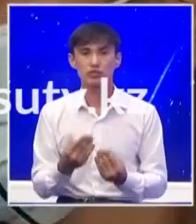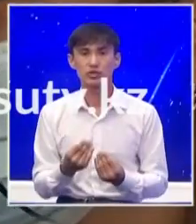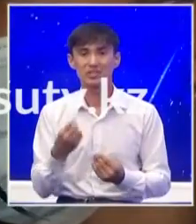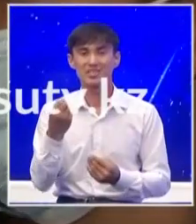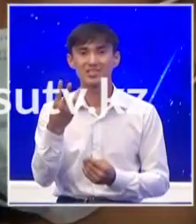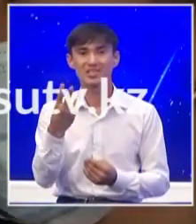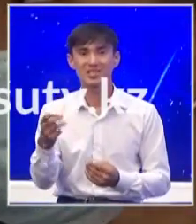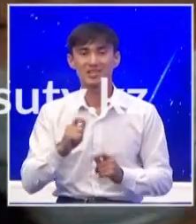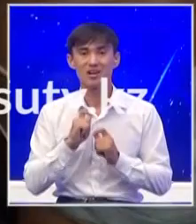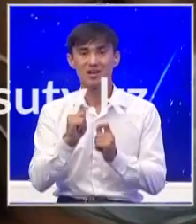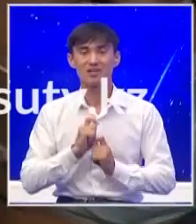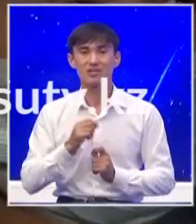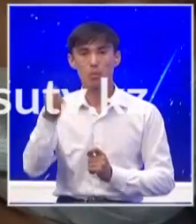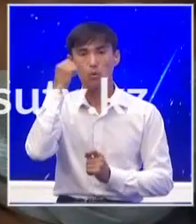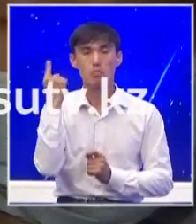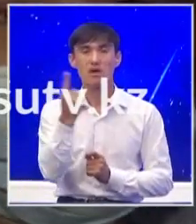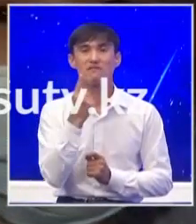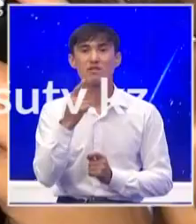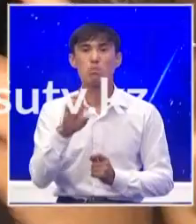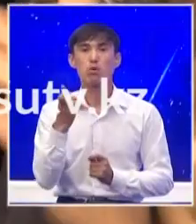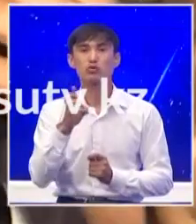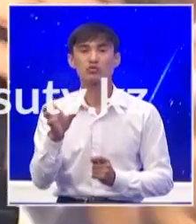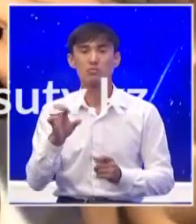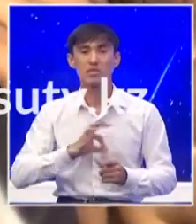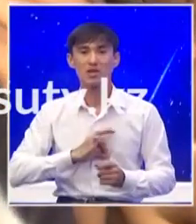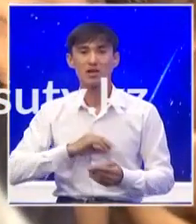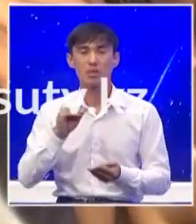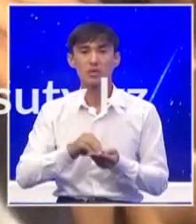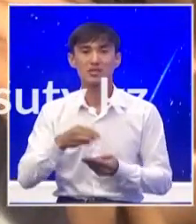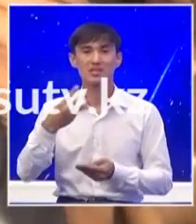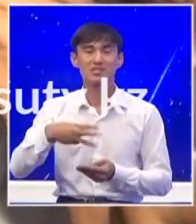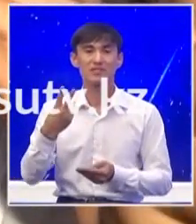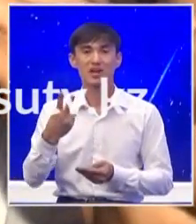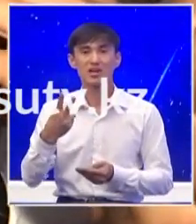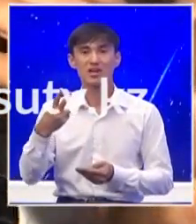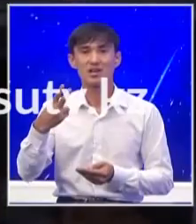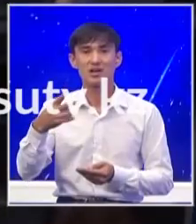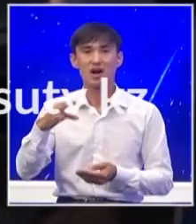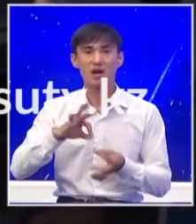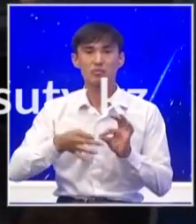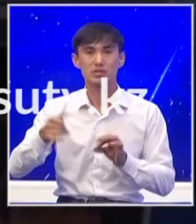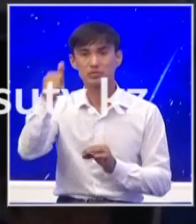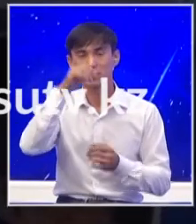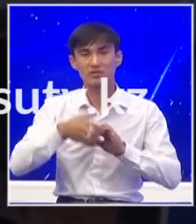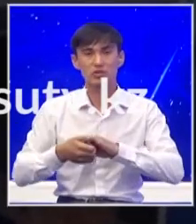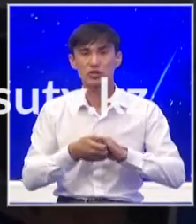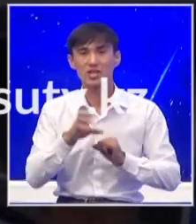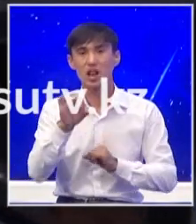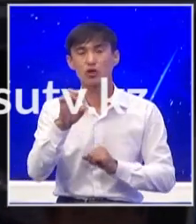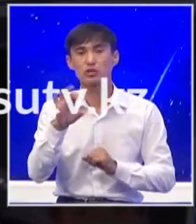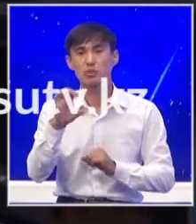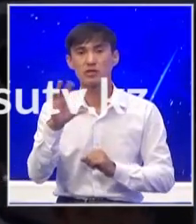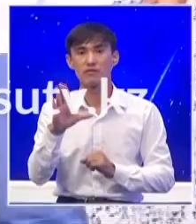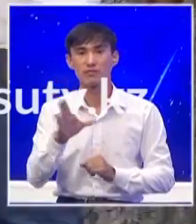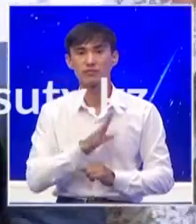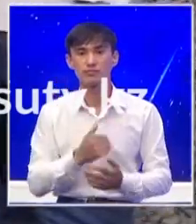3 награды. Напомним, первую бронзовую медаль в копилку команды на 32-х Олимпийских играх принес дзюдоист Ильдос Сметов. Лилия